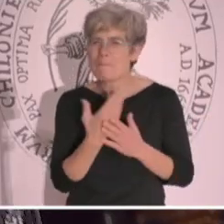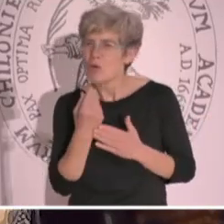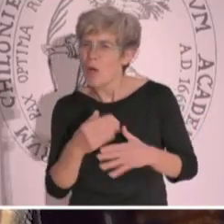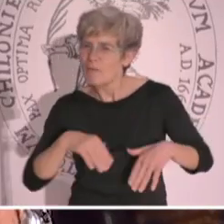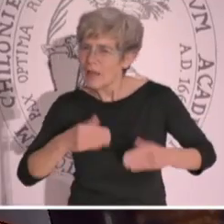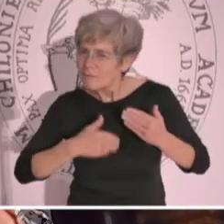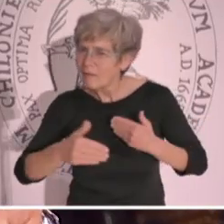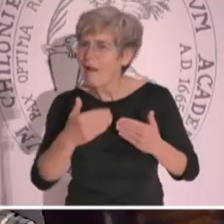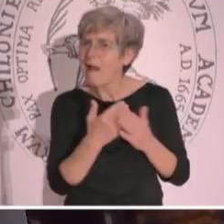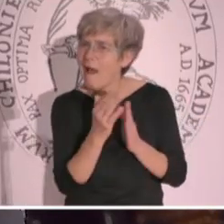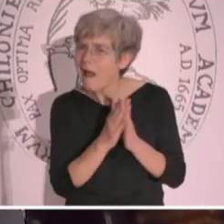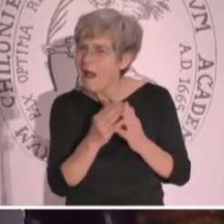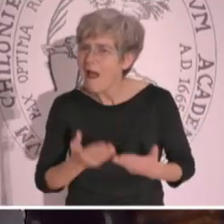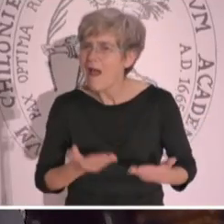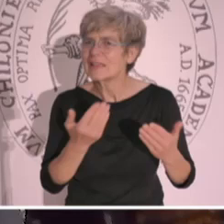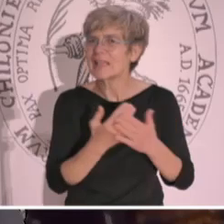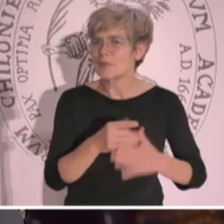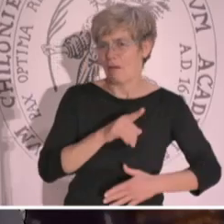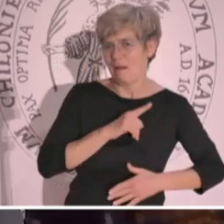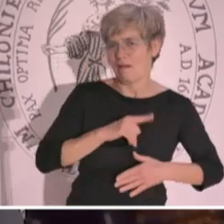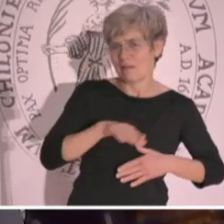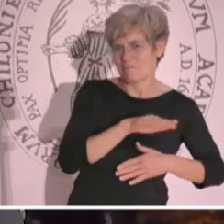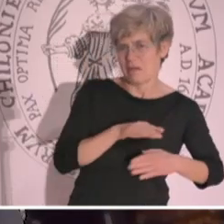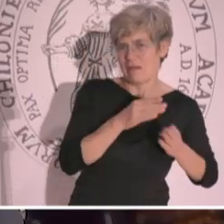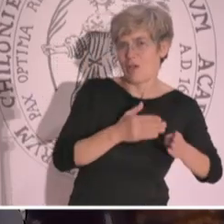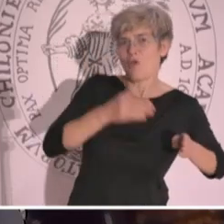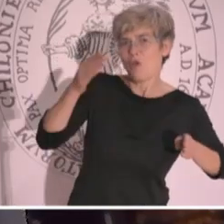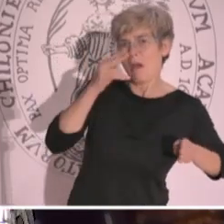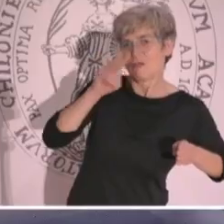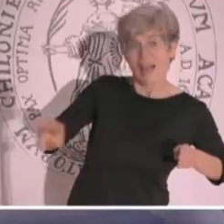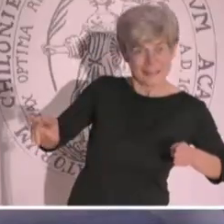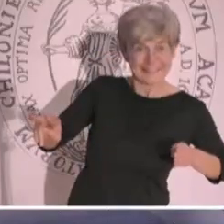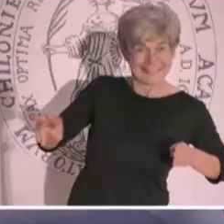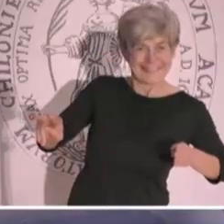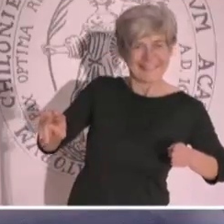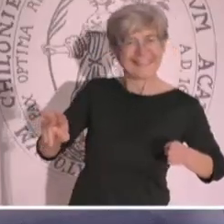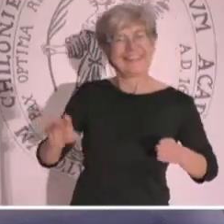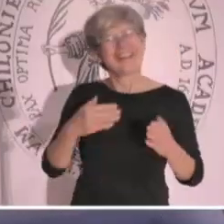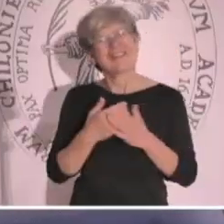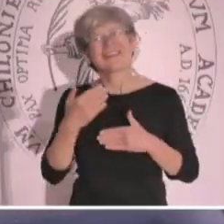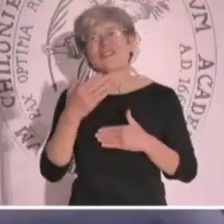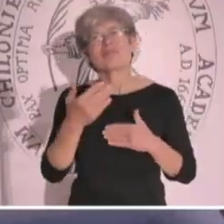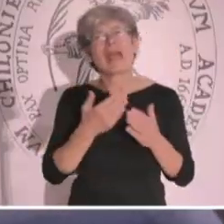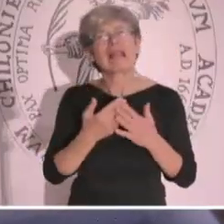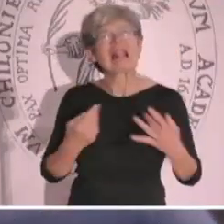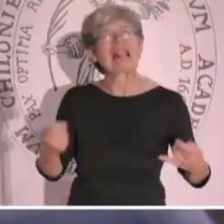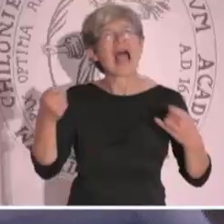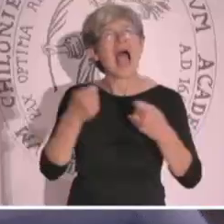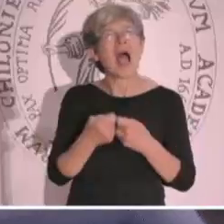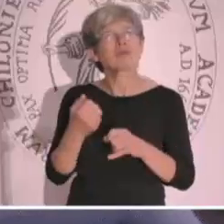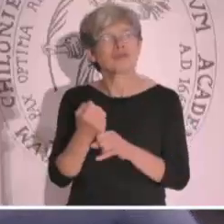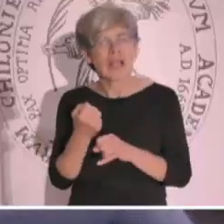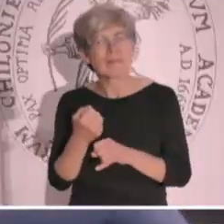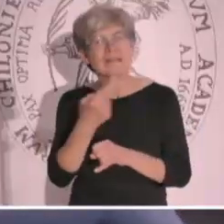den Tellerrand ihrer eigenen Disziplin hinaus zu blicken und dann auch später in Abschlussarbeiten befähigt zu sein,